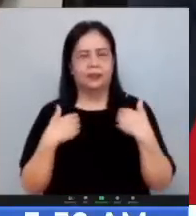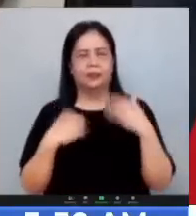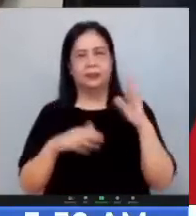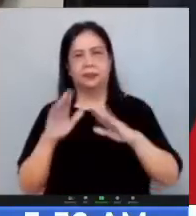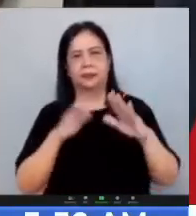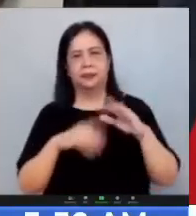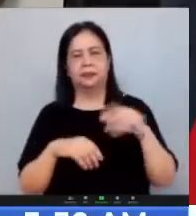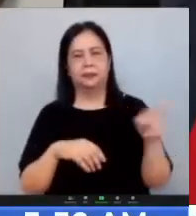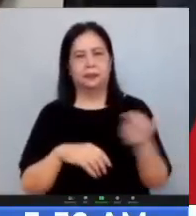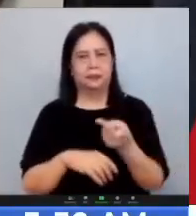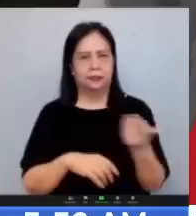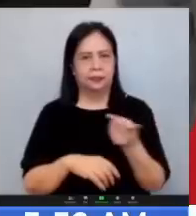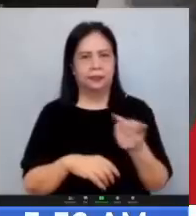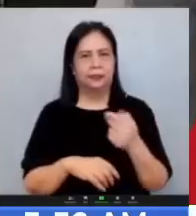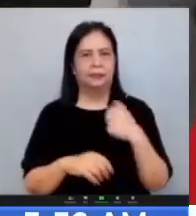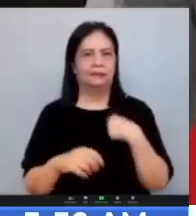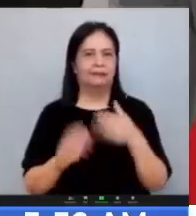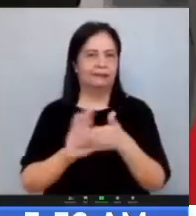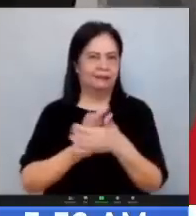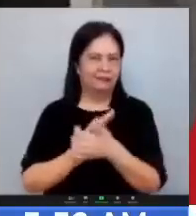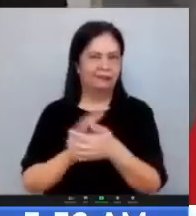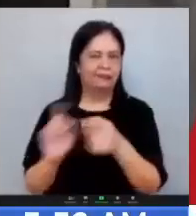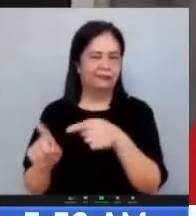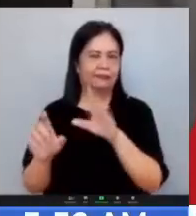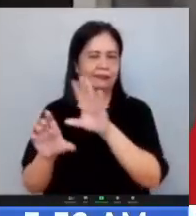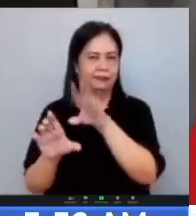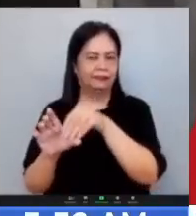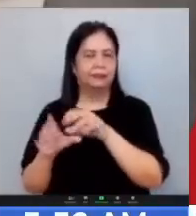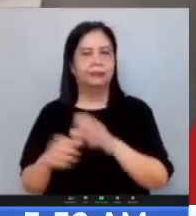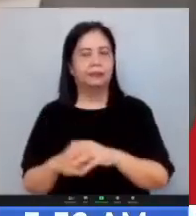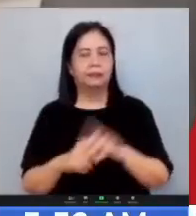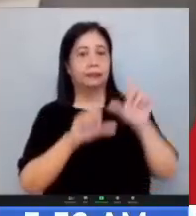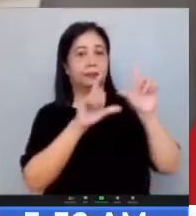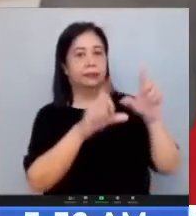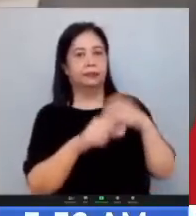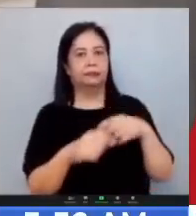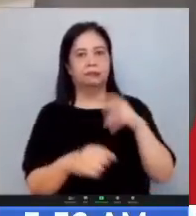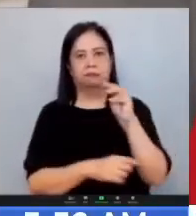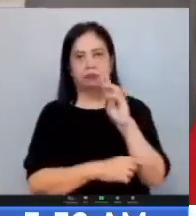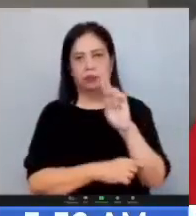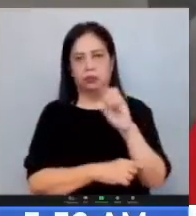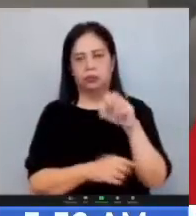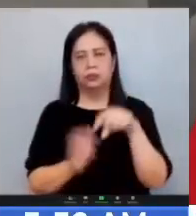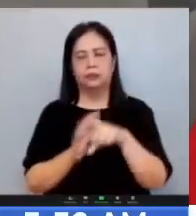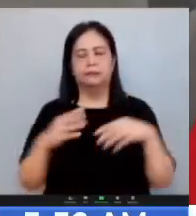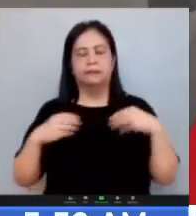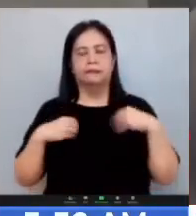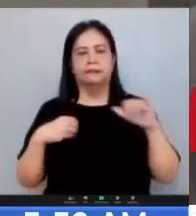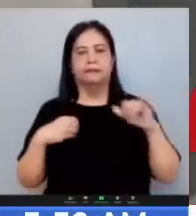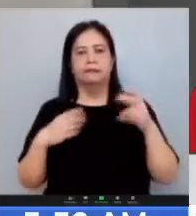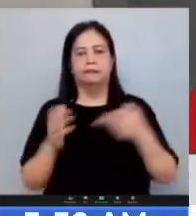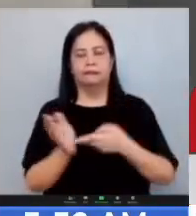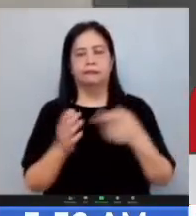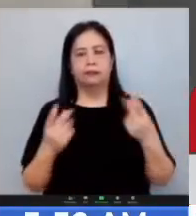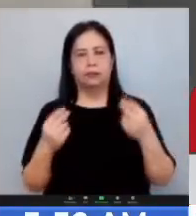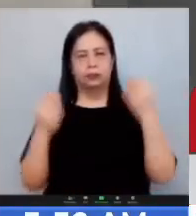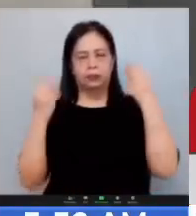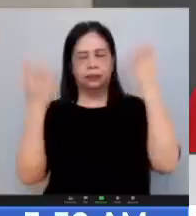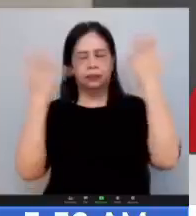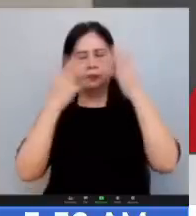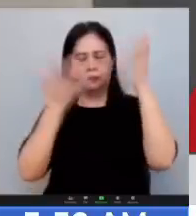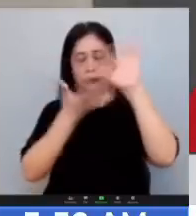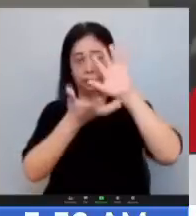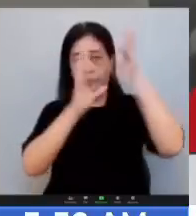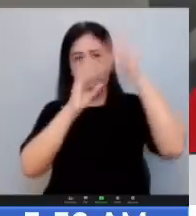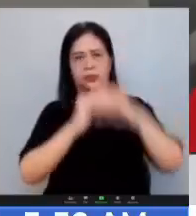May third party involved. Maharap ang suspect sa reklamong murder. Umamin siya sa nagawang krimen. Nandilim yung paningin ko. Pinagtatanggol niya po yung